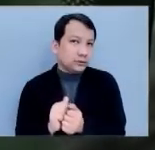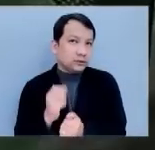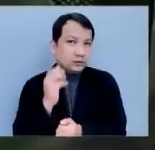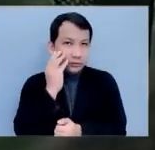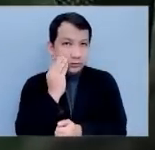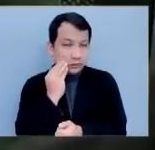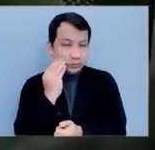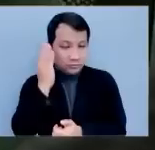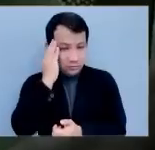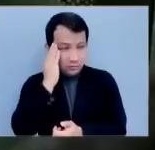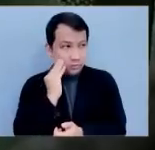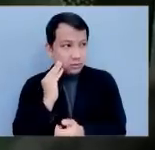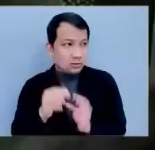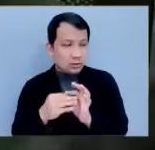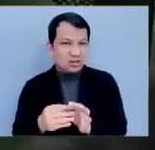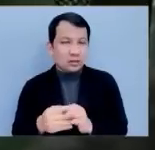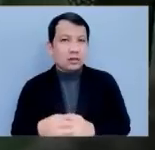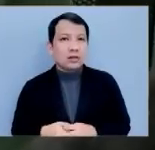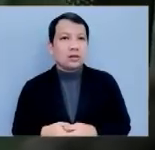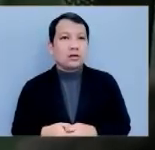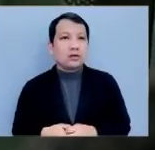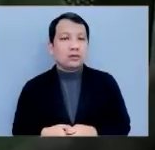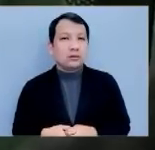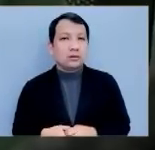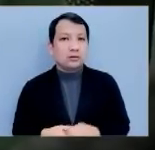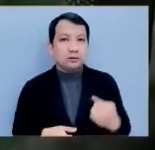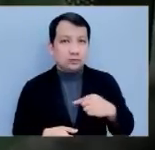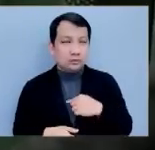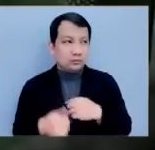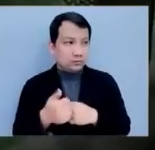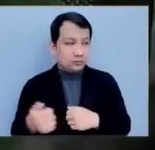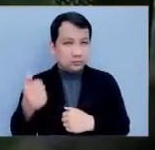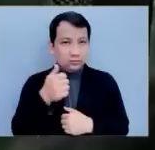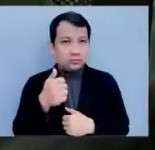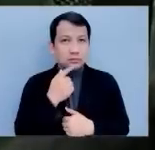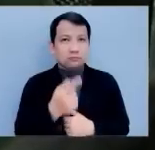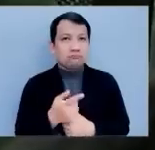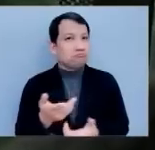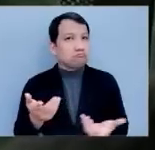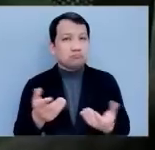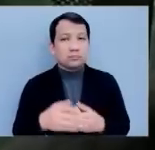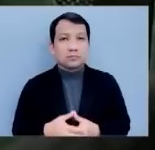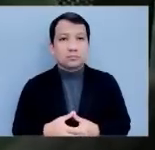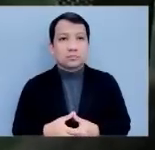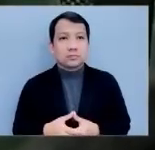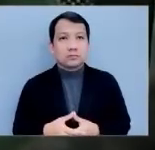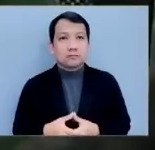with my knowledge on the matter, because as a Chief of Staff, I have also been